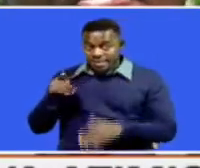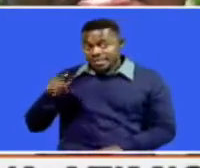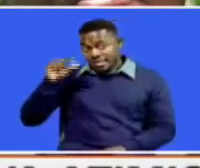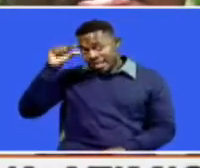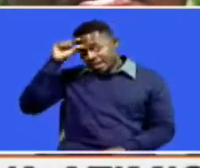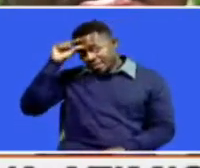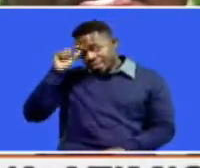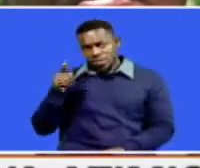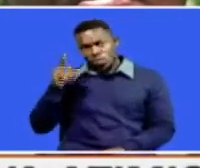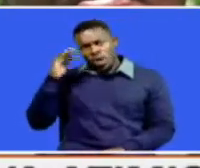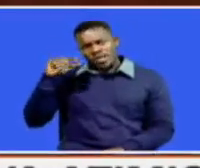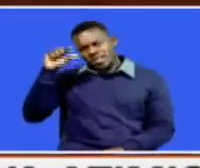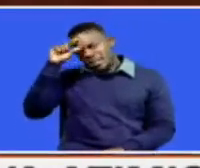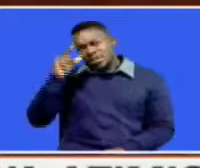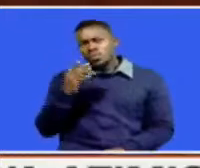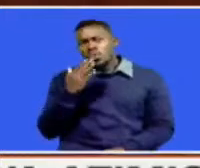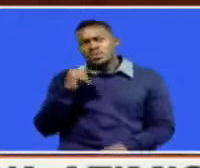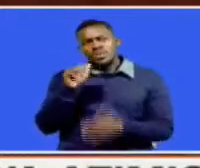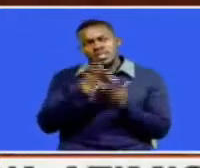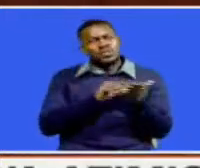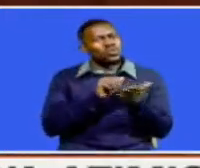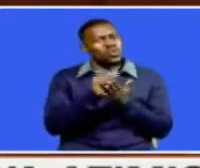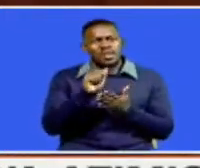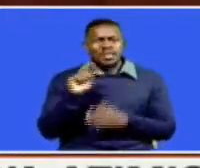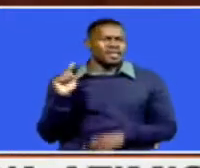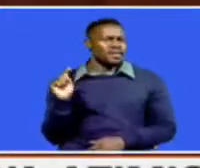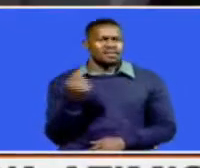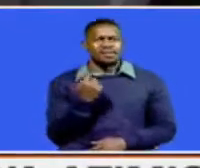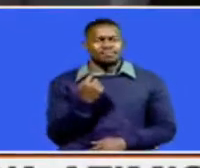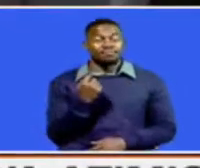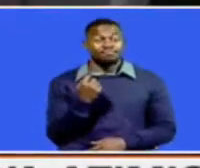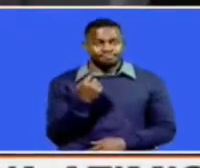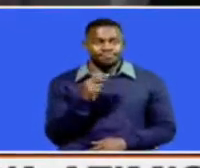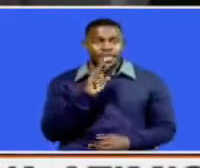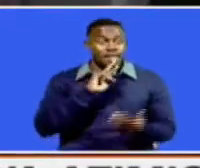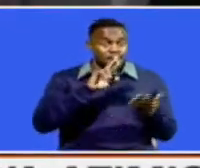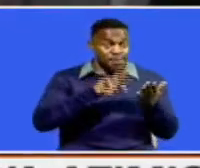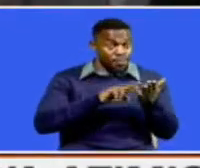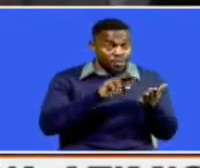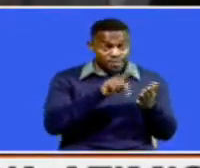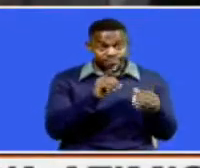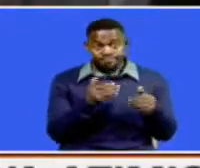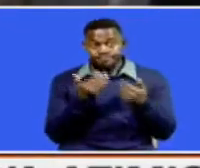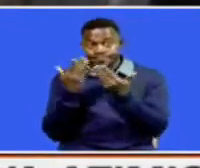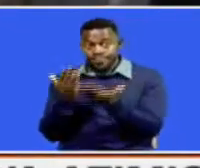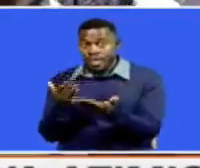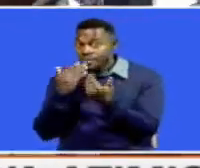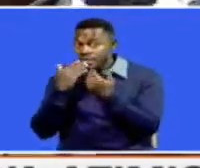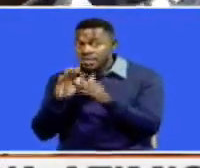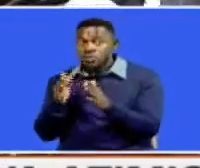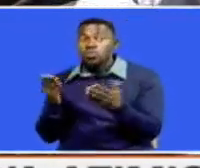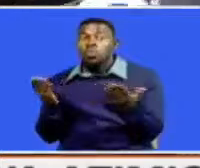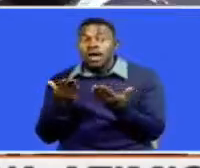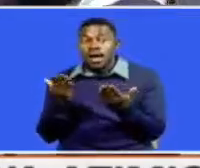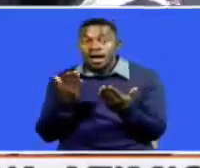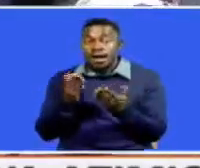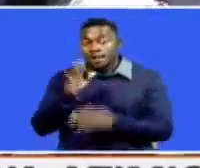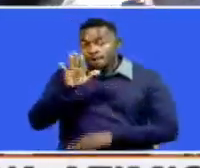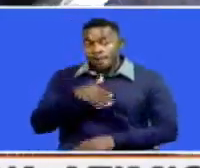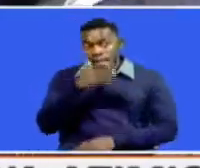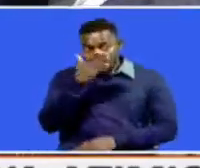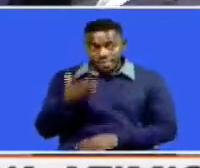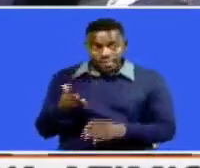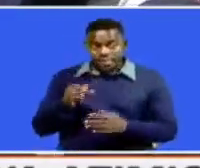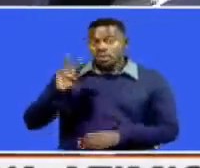wants to finish Kenyans. Lakini saa chache baadaye, na pindi tu ripoti hiyo iliwasilishwa kwenye bunge, kiongozi wa wachache Opio